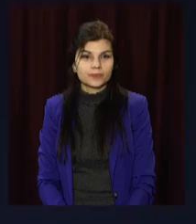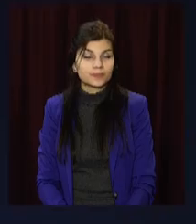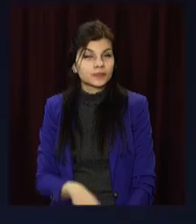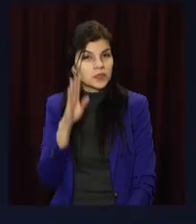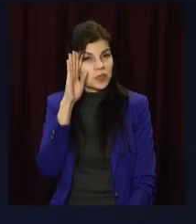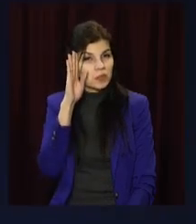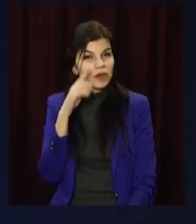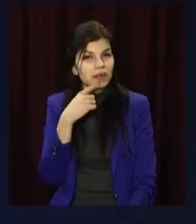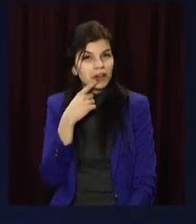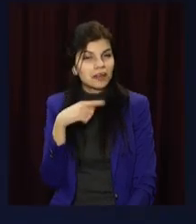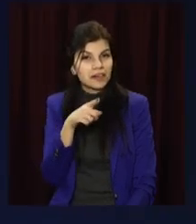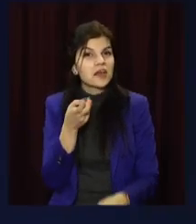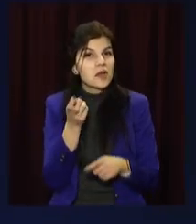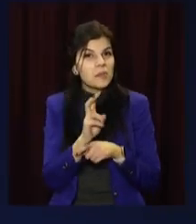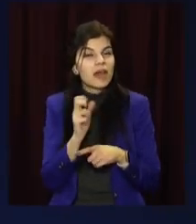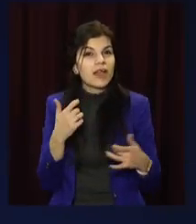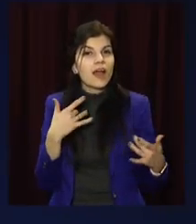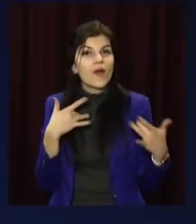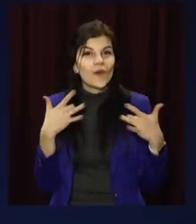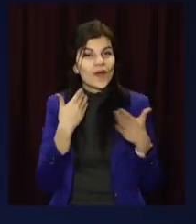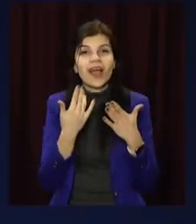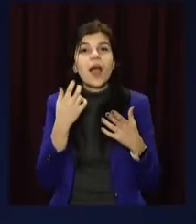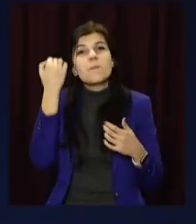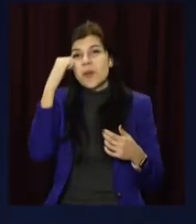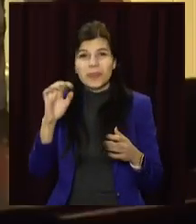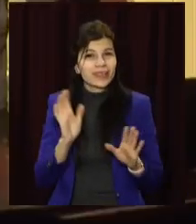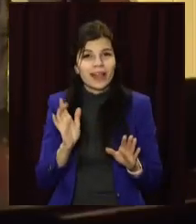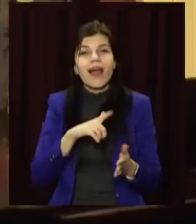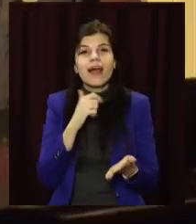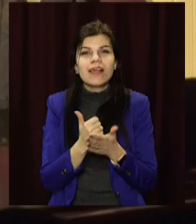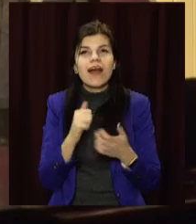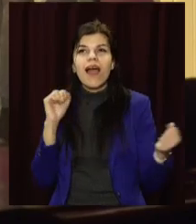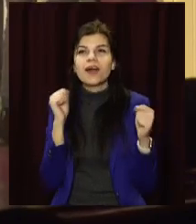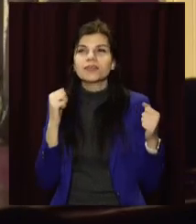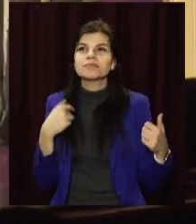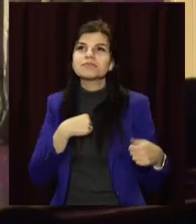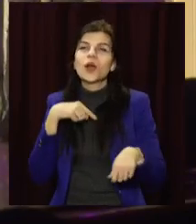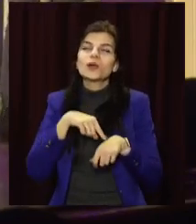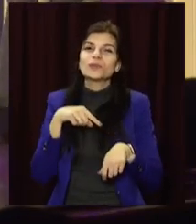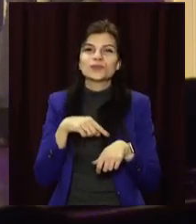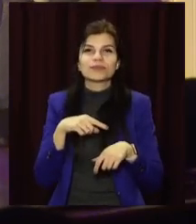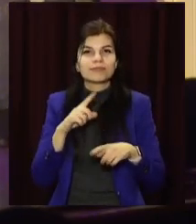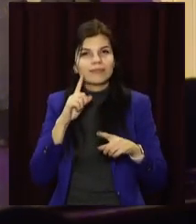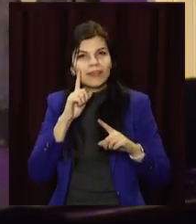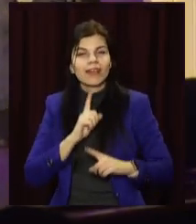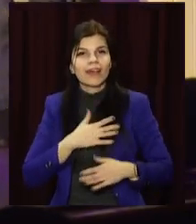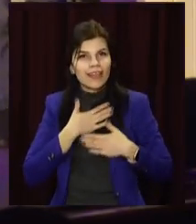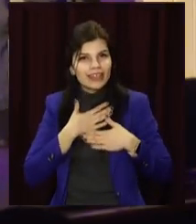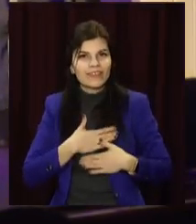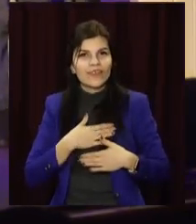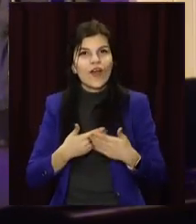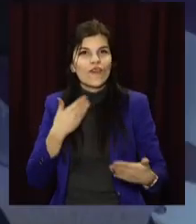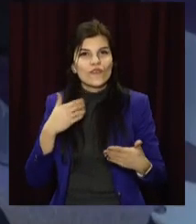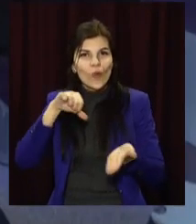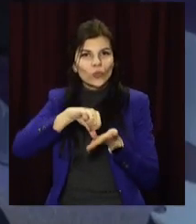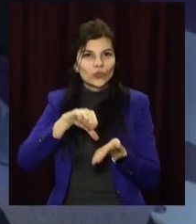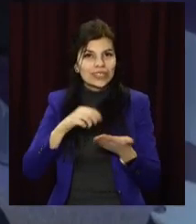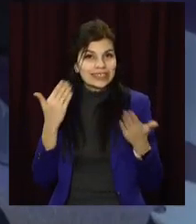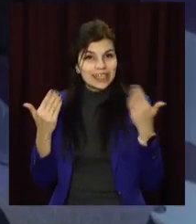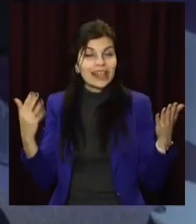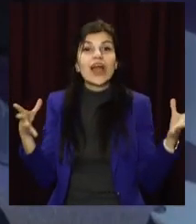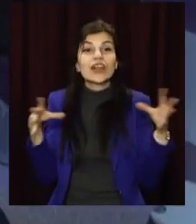Хлопці кажуть, прийшли на конкурс не заради перемоги, а заради атмосфери і спіймати в черговий раз кайф від виступу на сцені.